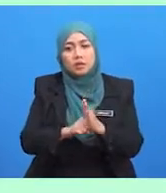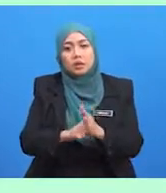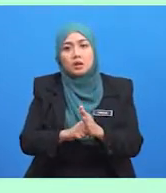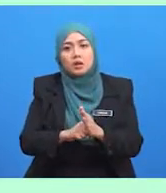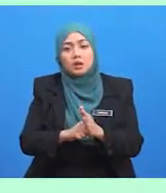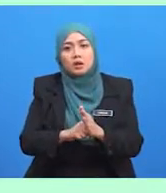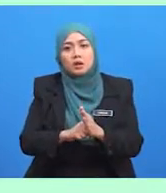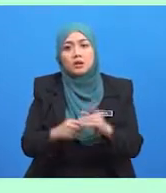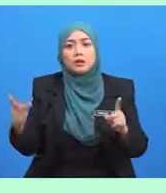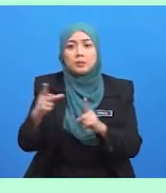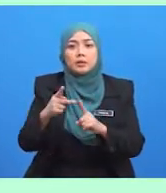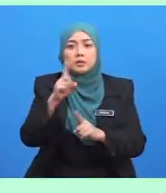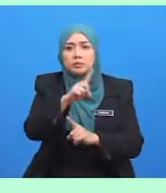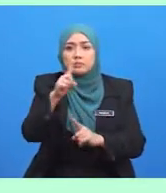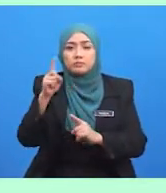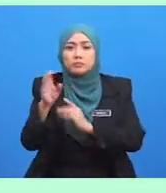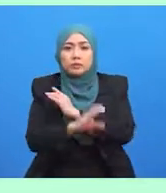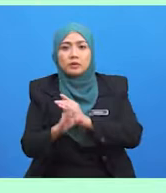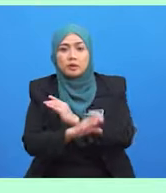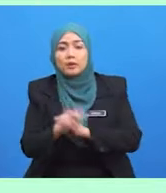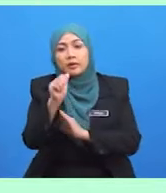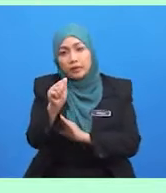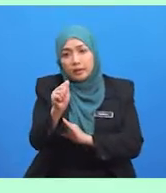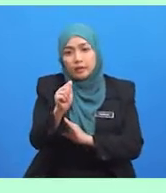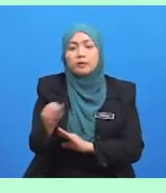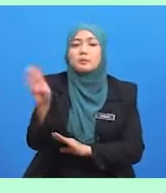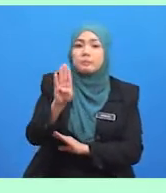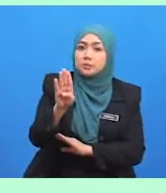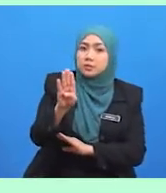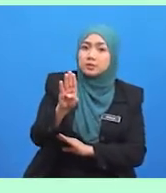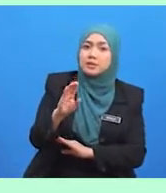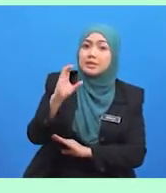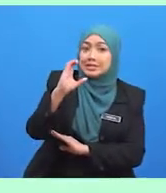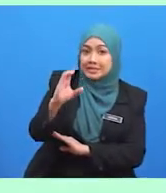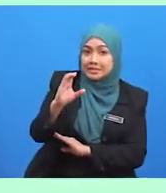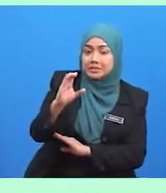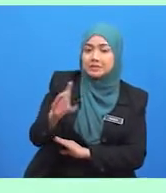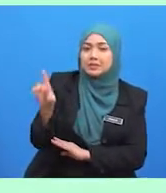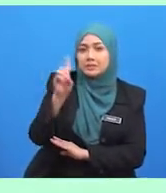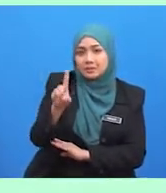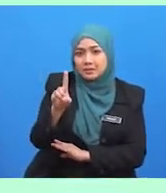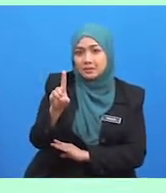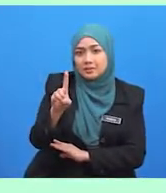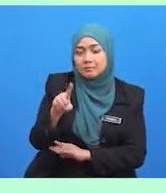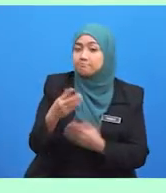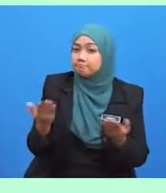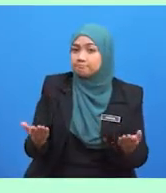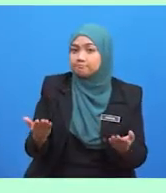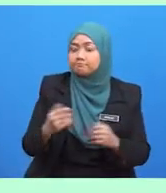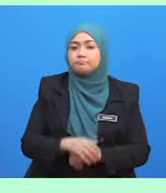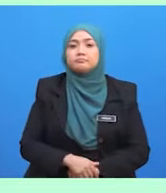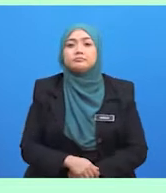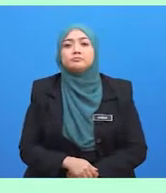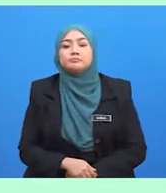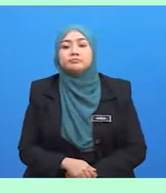ialah A. Subsidi, B. Embargo, C. Sekatan bukan ekonomi, D.